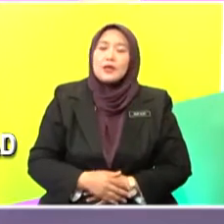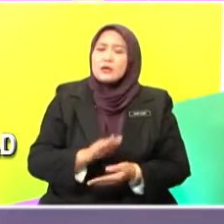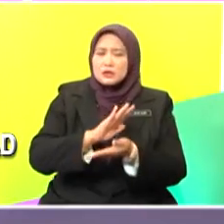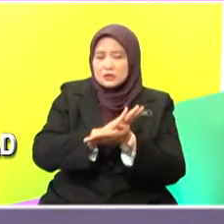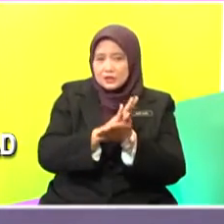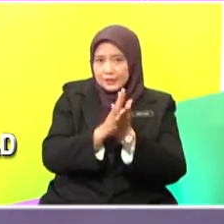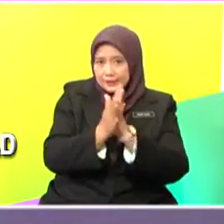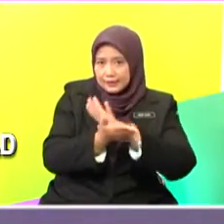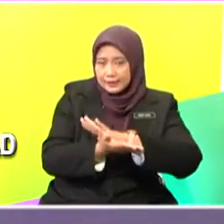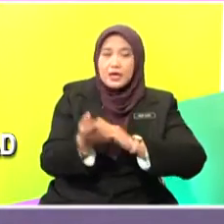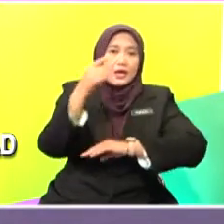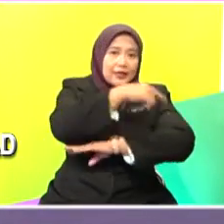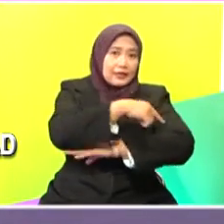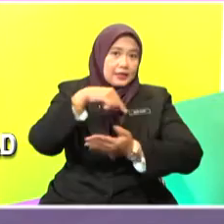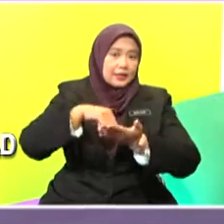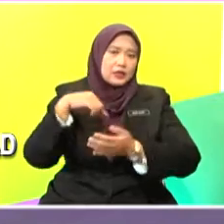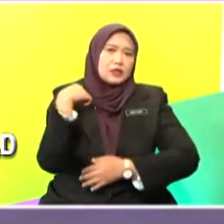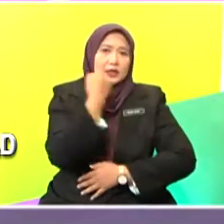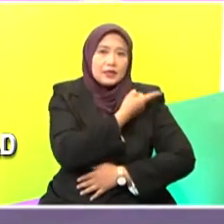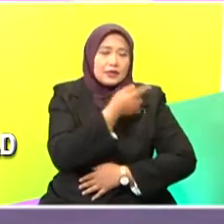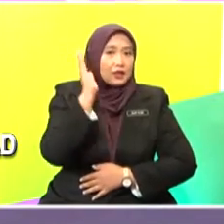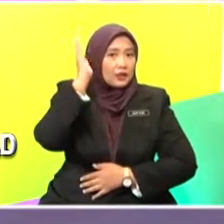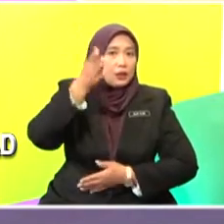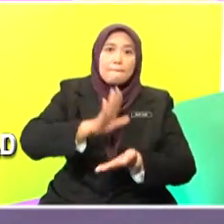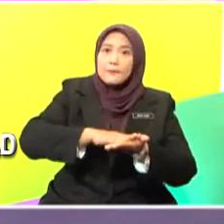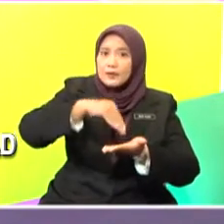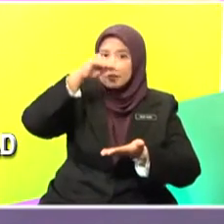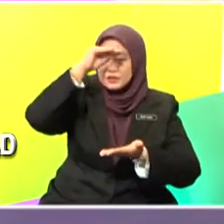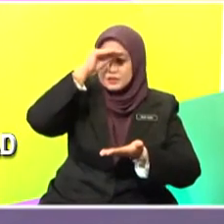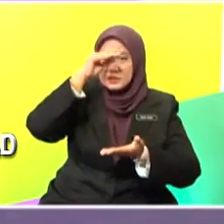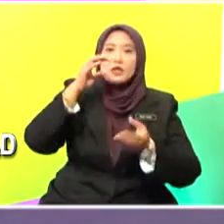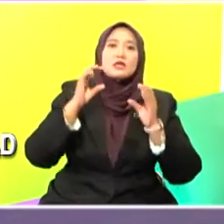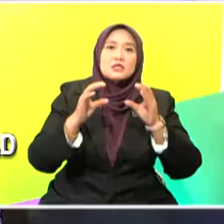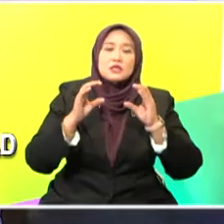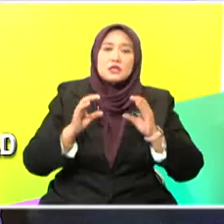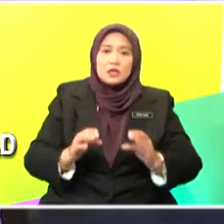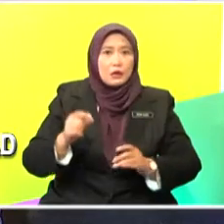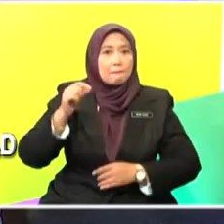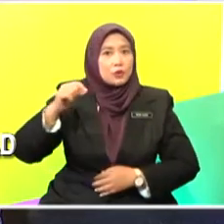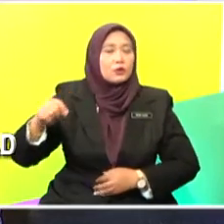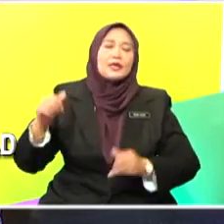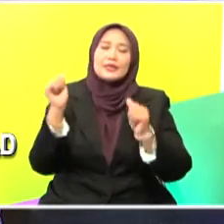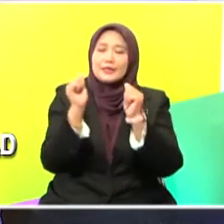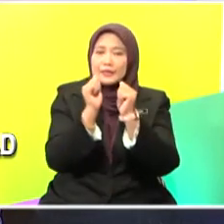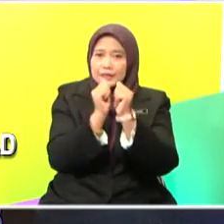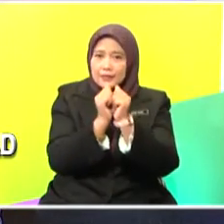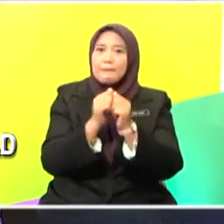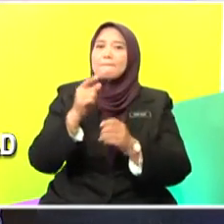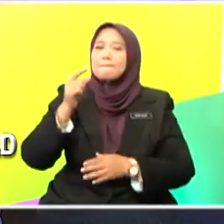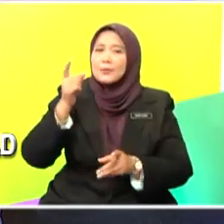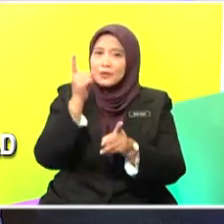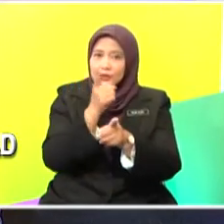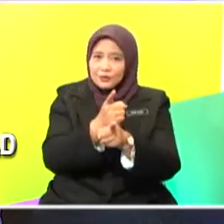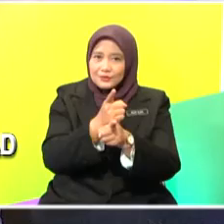akan belajar tentang cara menulis yang betul. Betul ke cikgu? Ya, betul. Okey, jadi kita nak